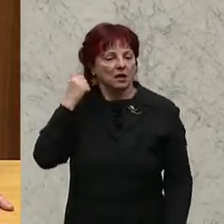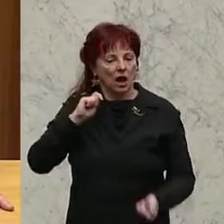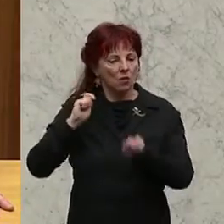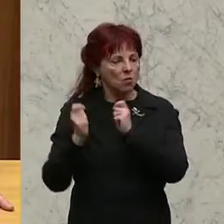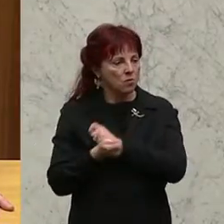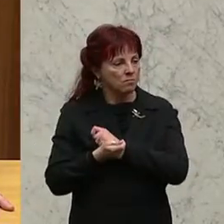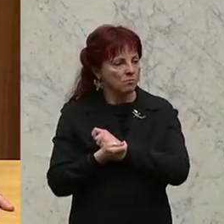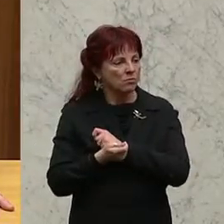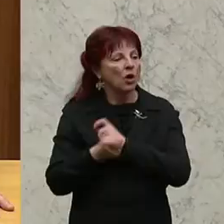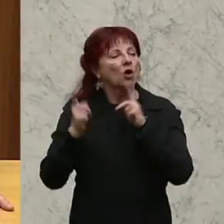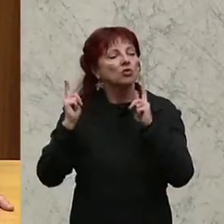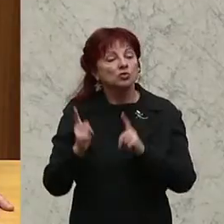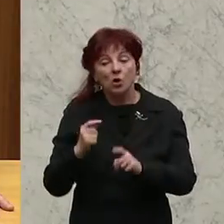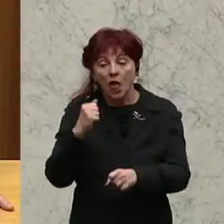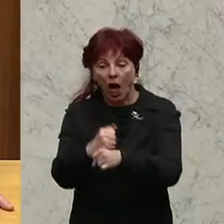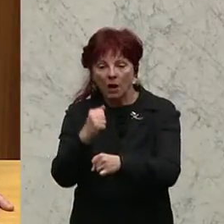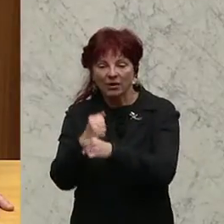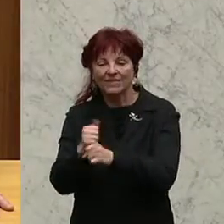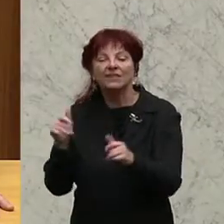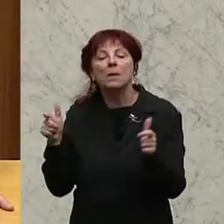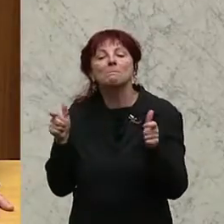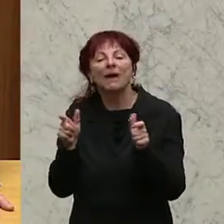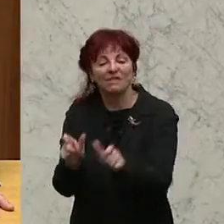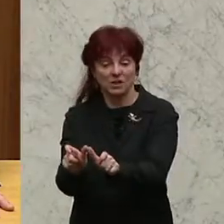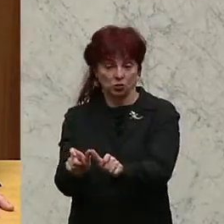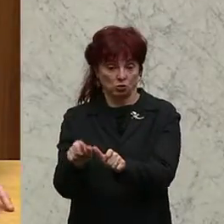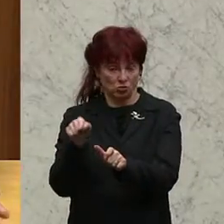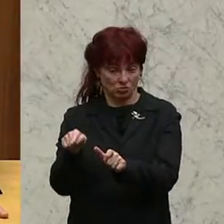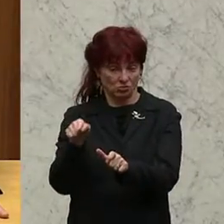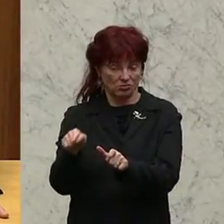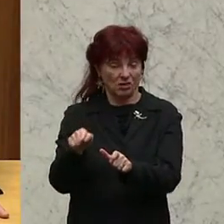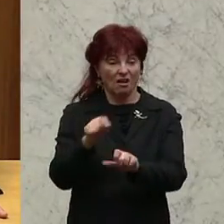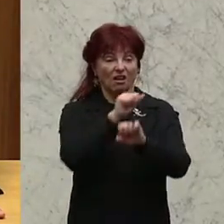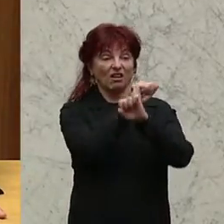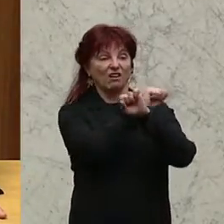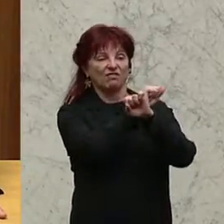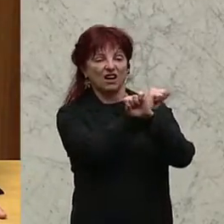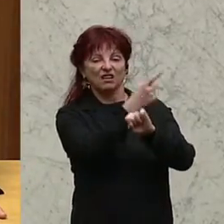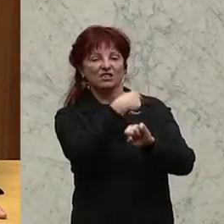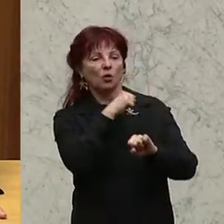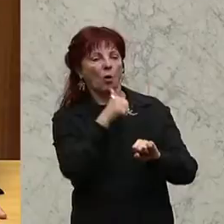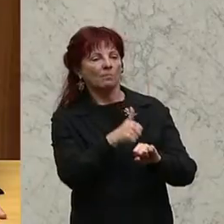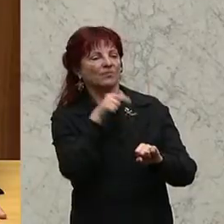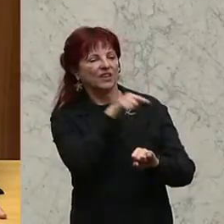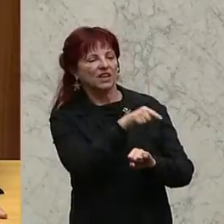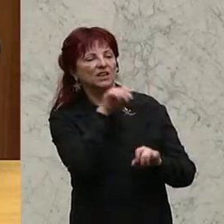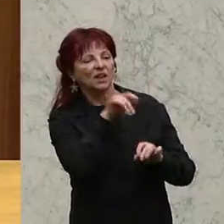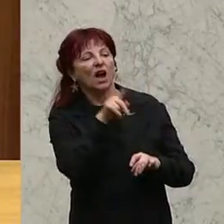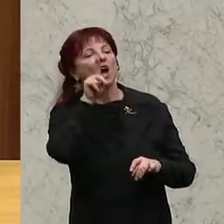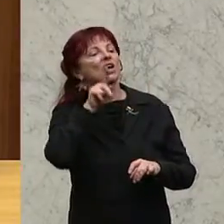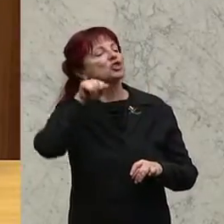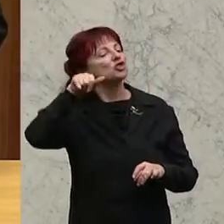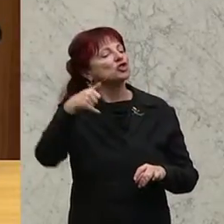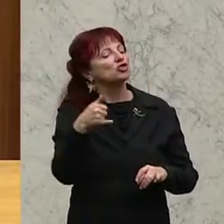man Deradikalisierungsarbeit leistet und Präventionsarbeit leistet, damit die Gefängnisse nicht zum Hotspot von Dschihadisten werden. Das